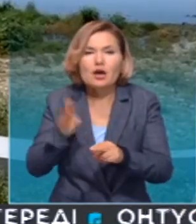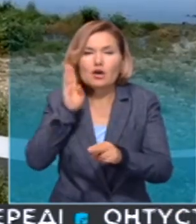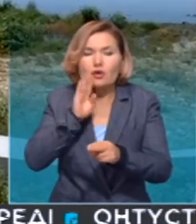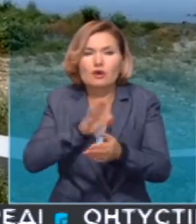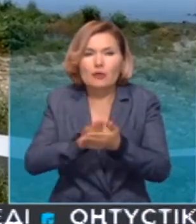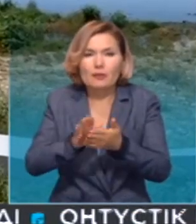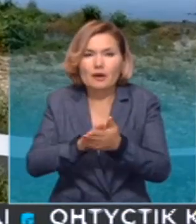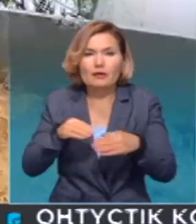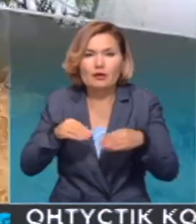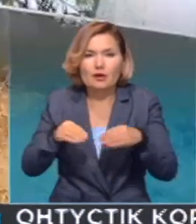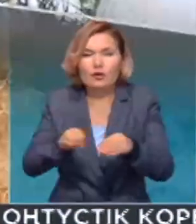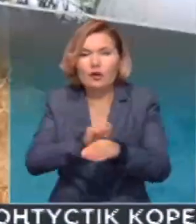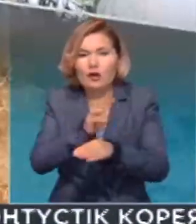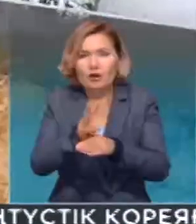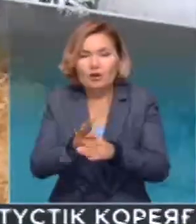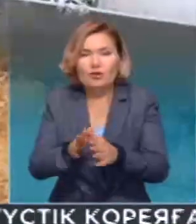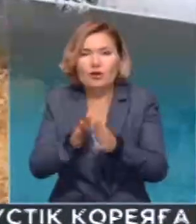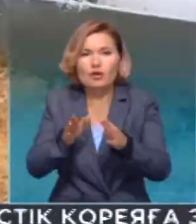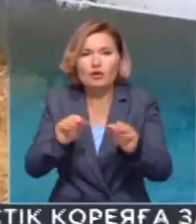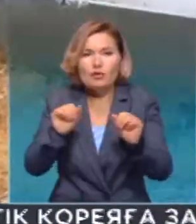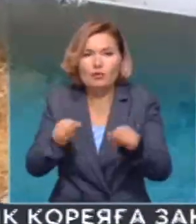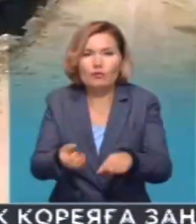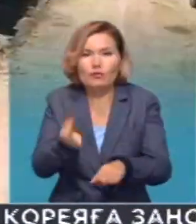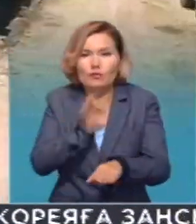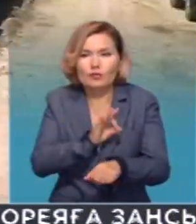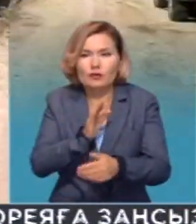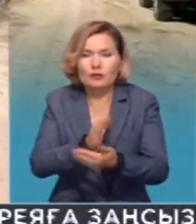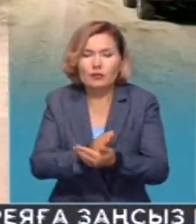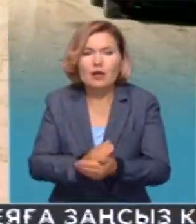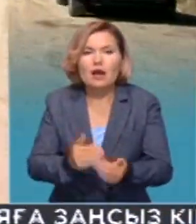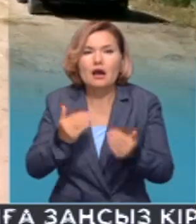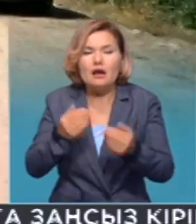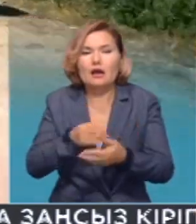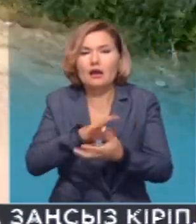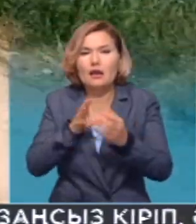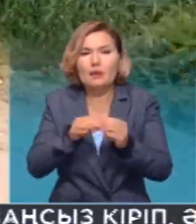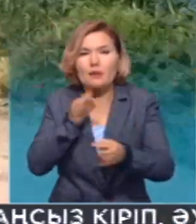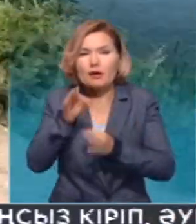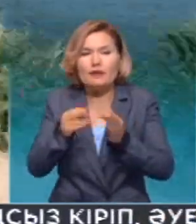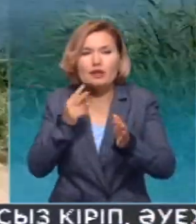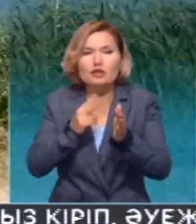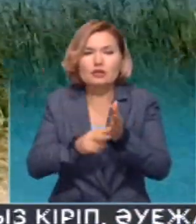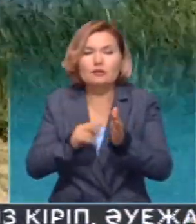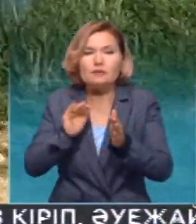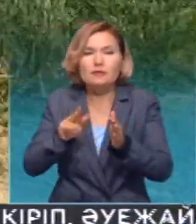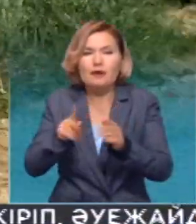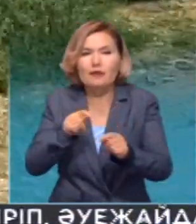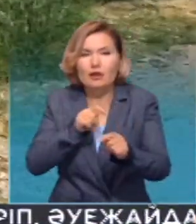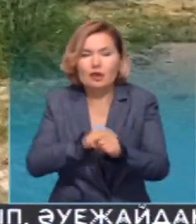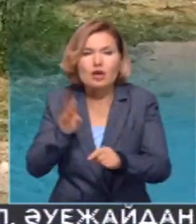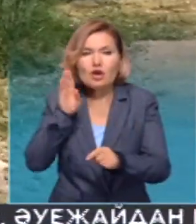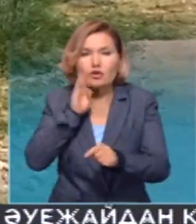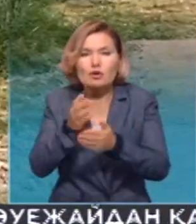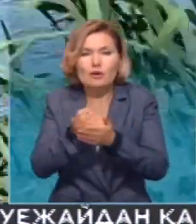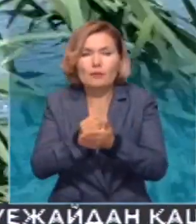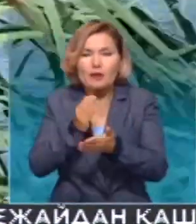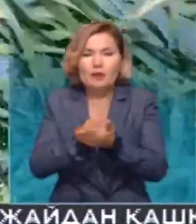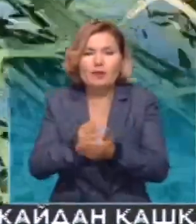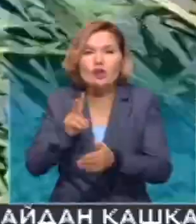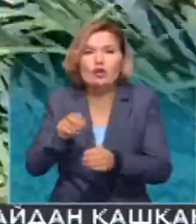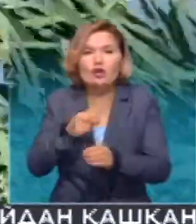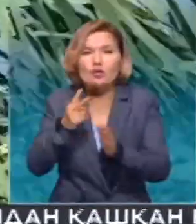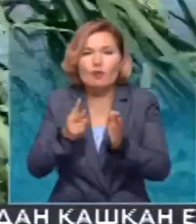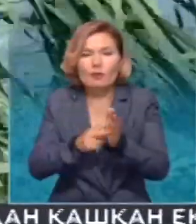мен егіс алқаптарын суаруға мүмкіндік туады. Қазір мұнда тәулігіне 70 мың текше метр кәріз суы құйылады. 217